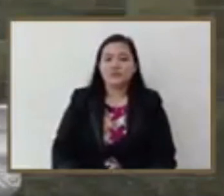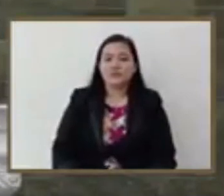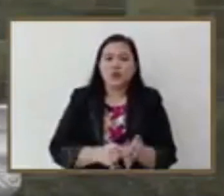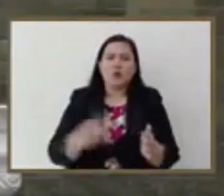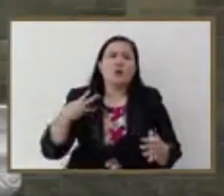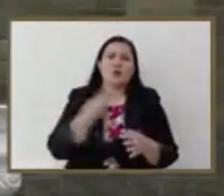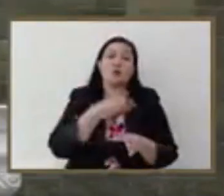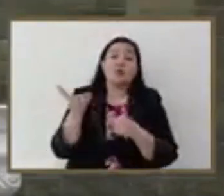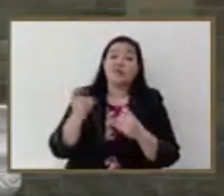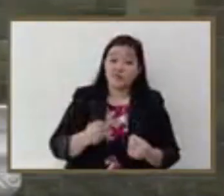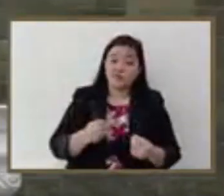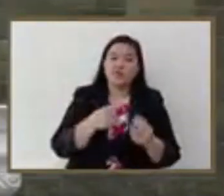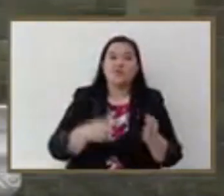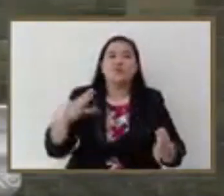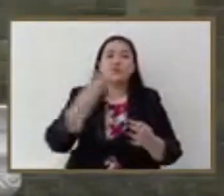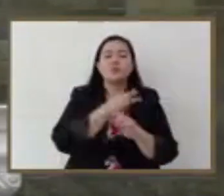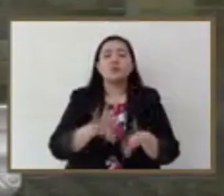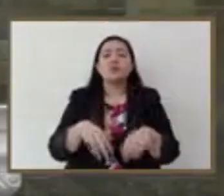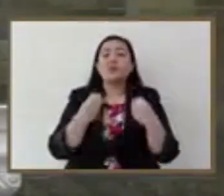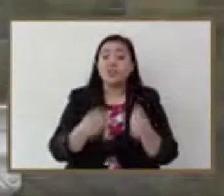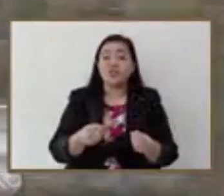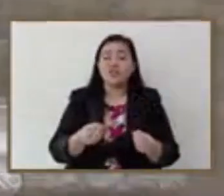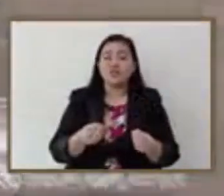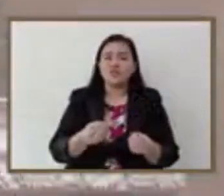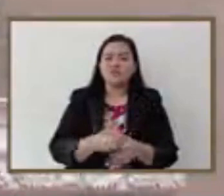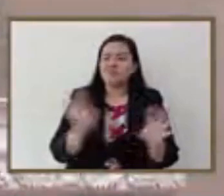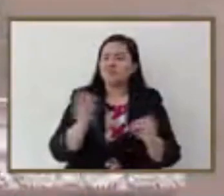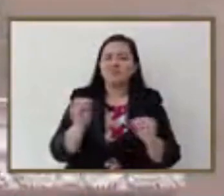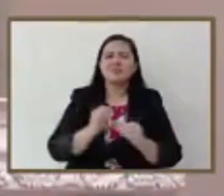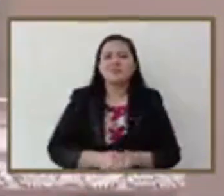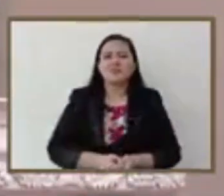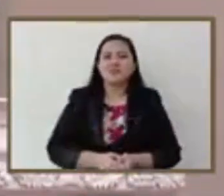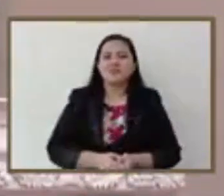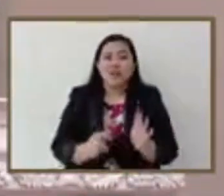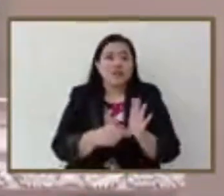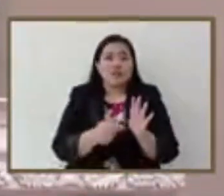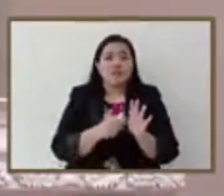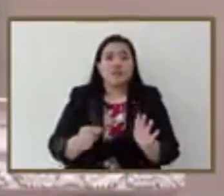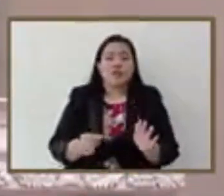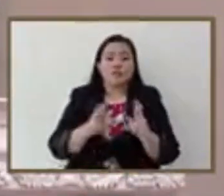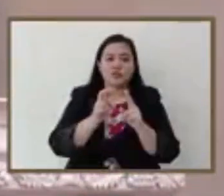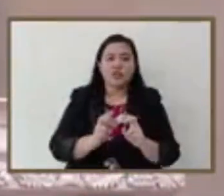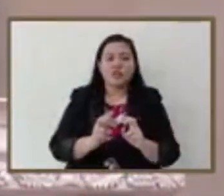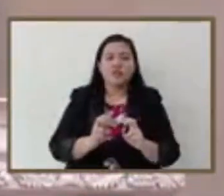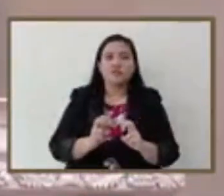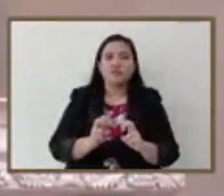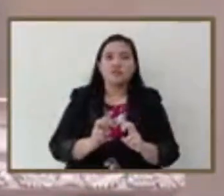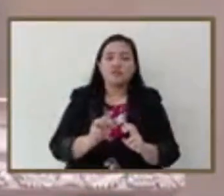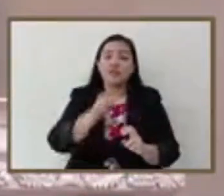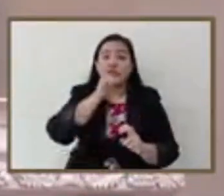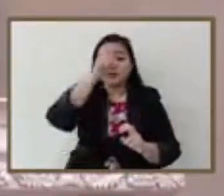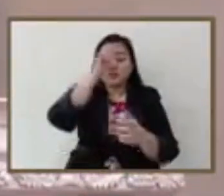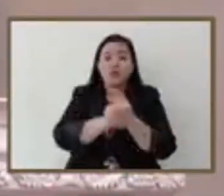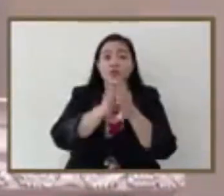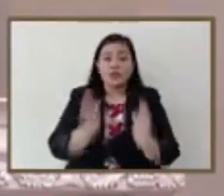listen, alam niyo pa na yung mga unbelievers nagbibigay din yan? Kaya nga bawat halos upuan sa mga simbahan may nakalagay donated